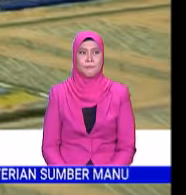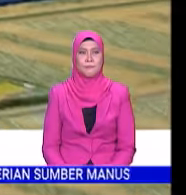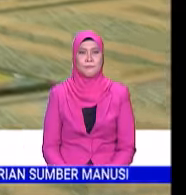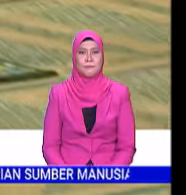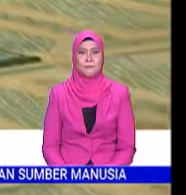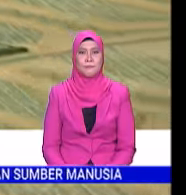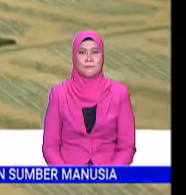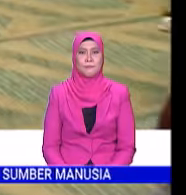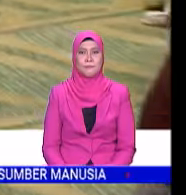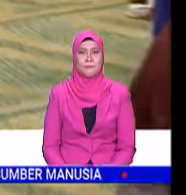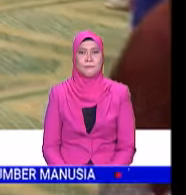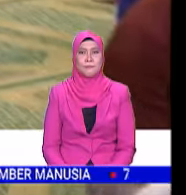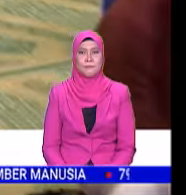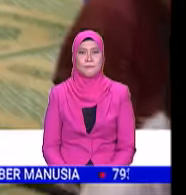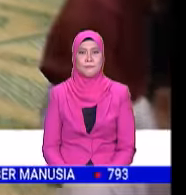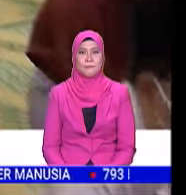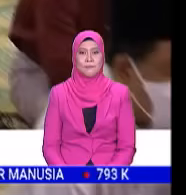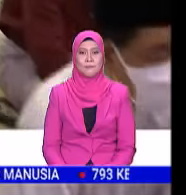Masih.